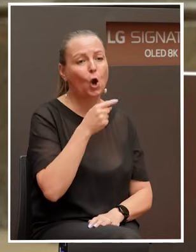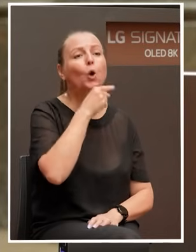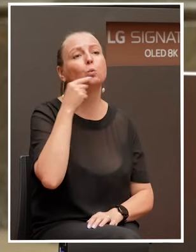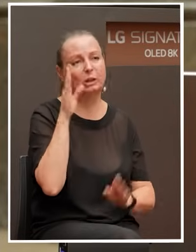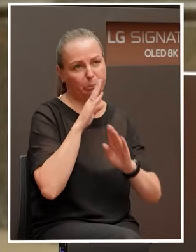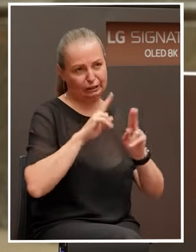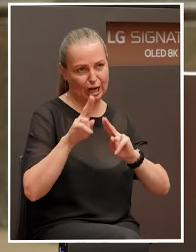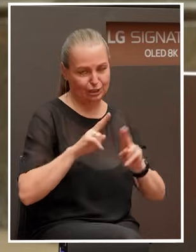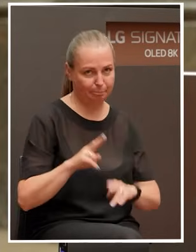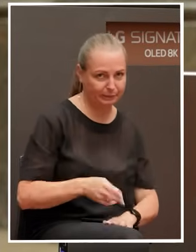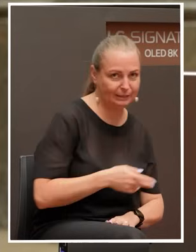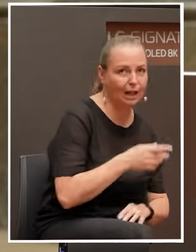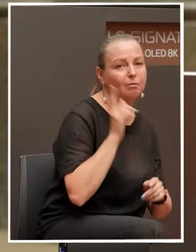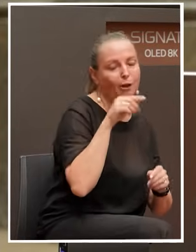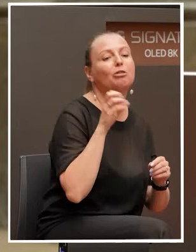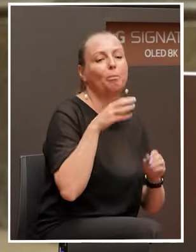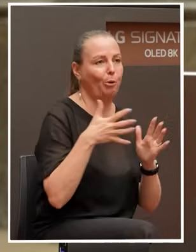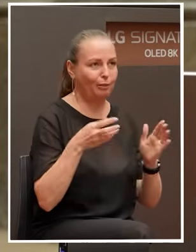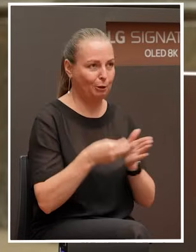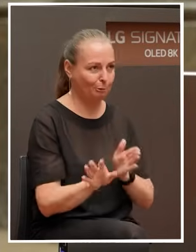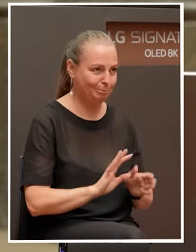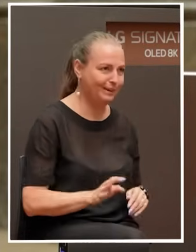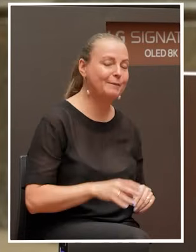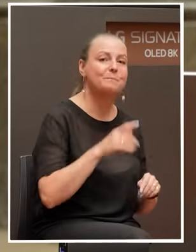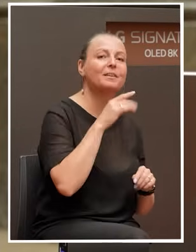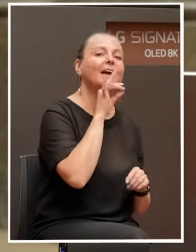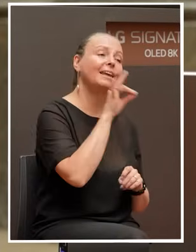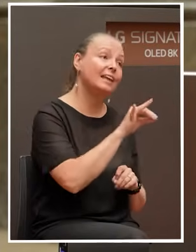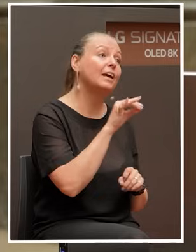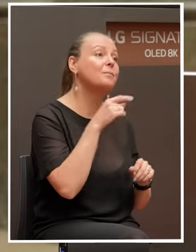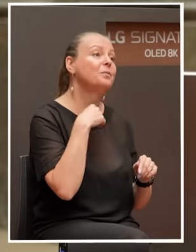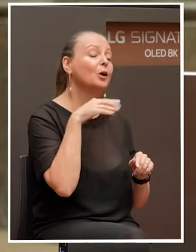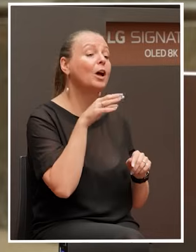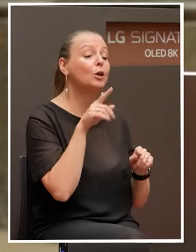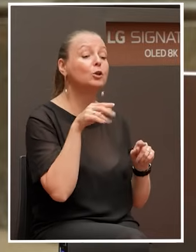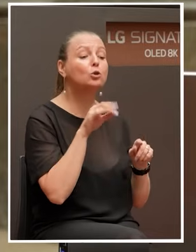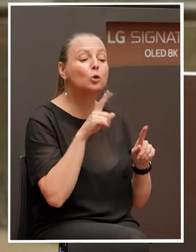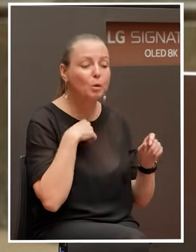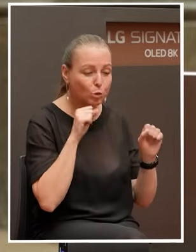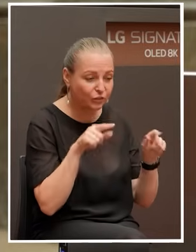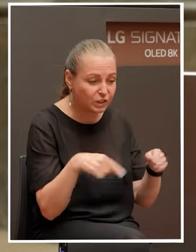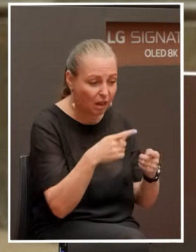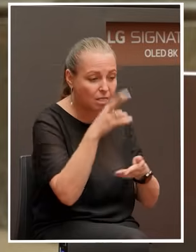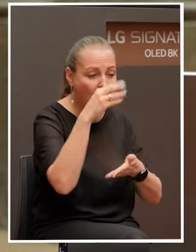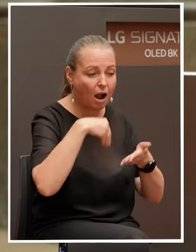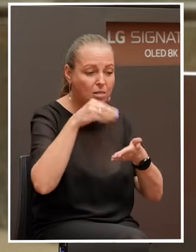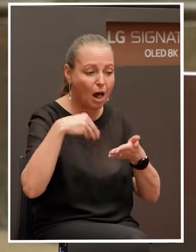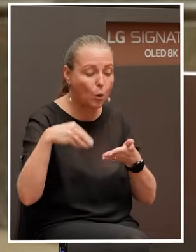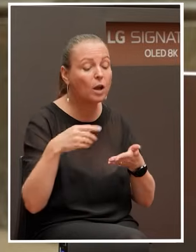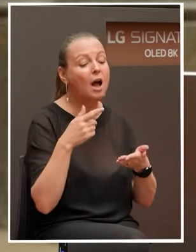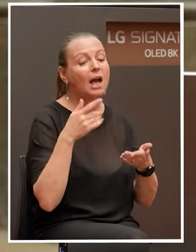20 соборов из 30 выставлено, и судя по тому, что мы можем реконструировать на основании каталога и описаний